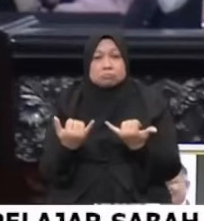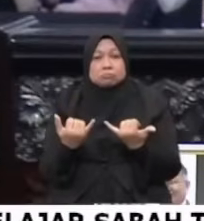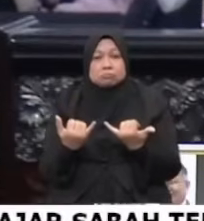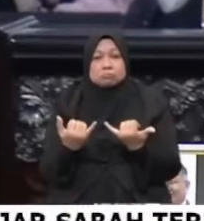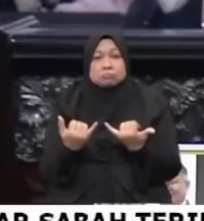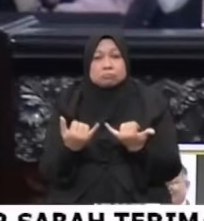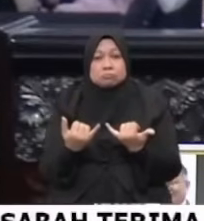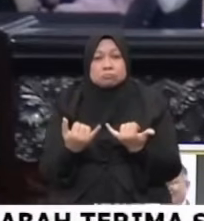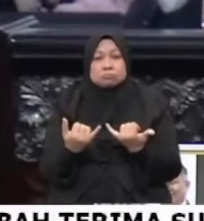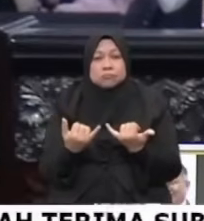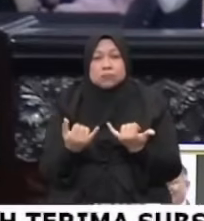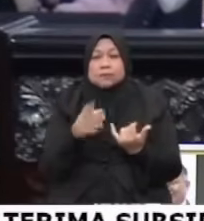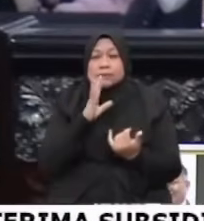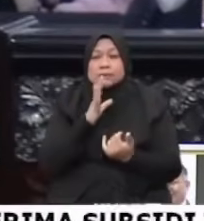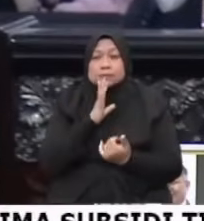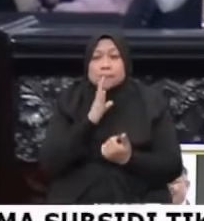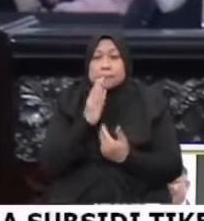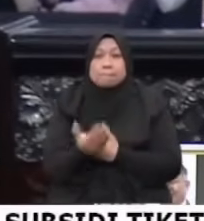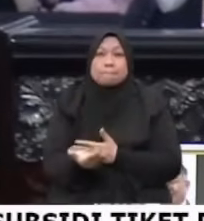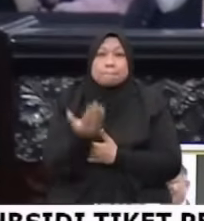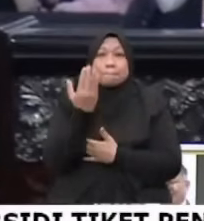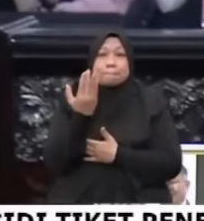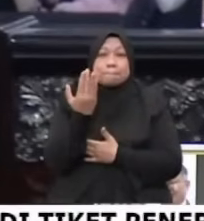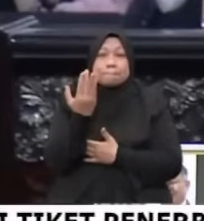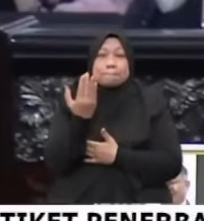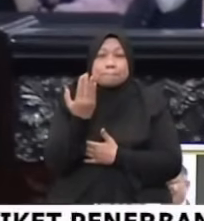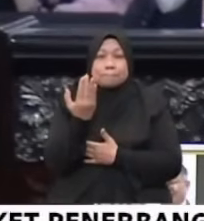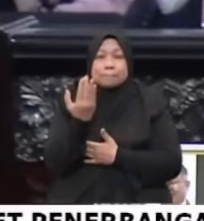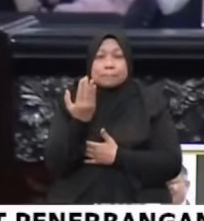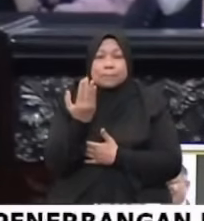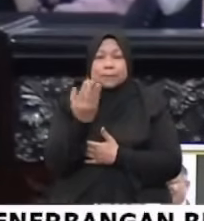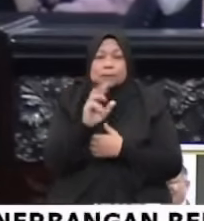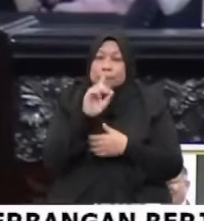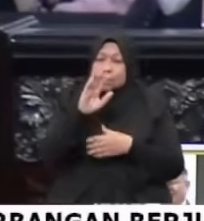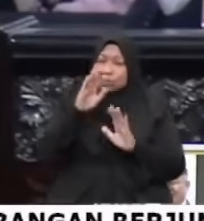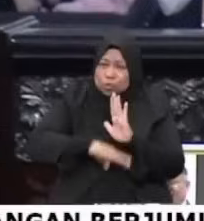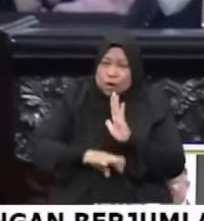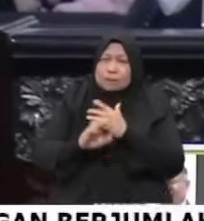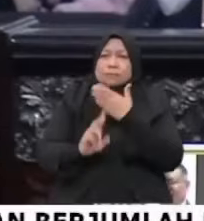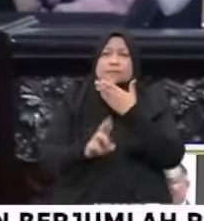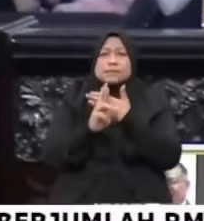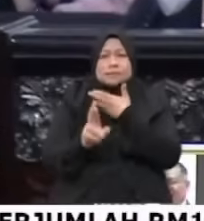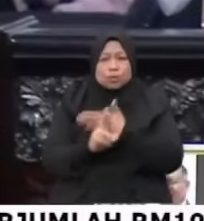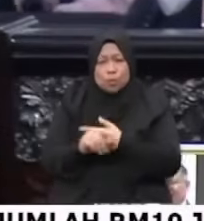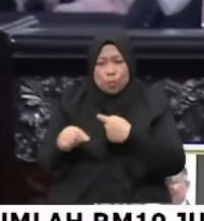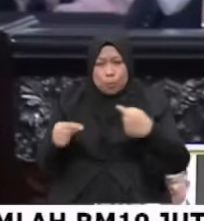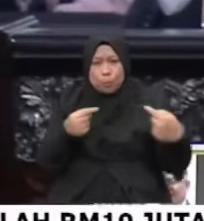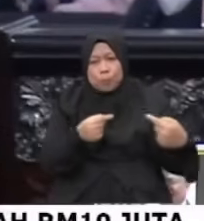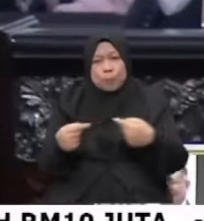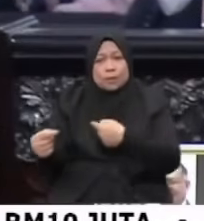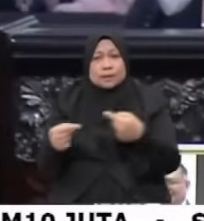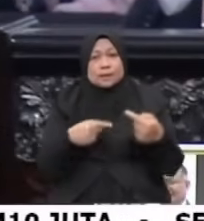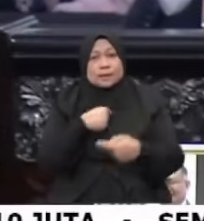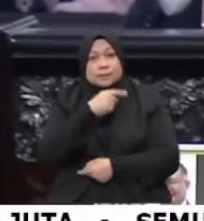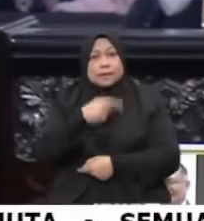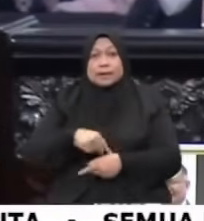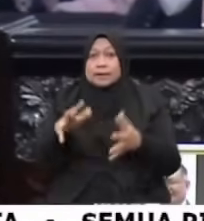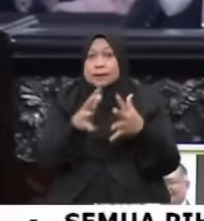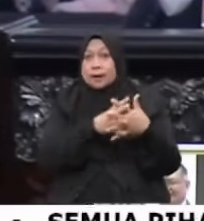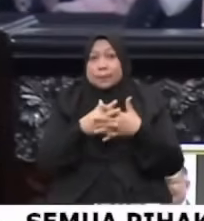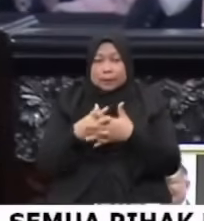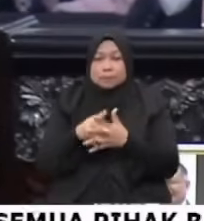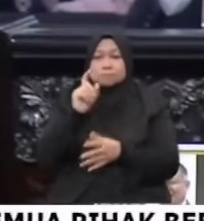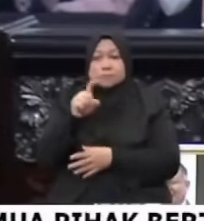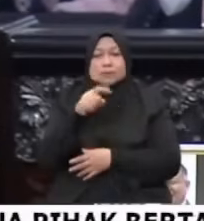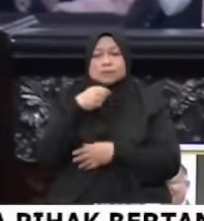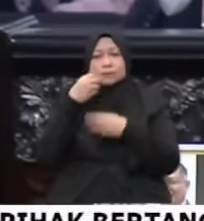yang yang yang disebutkan pagi ini gelombang dirisking gelombang Persaingan di antara China dengan Amerika